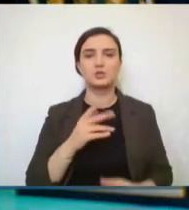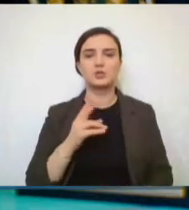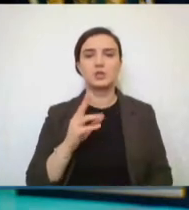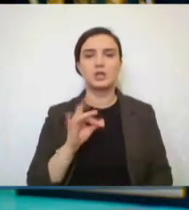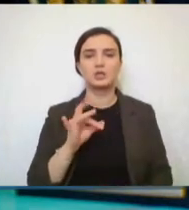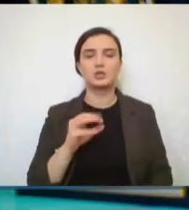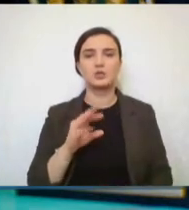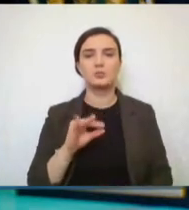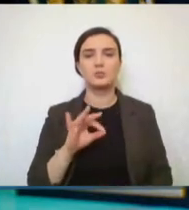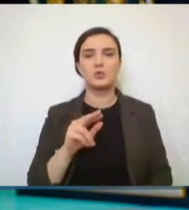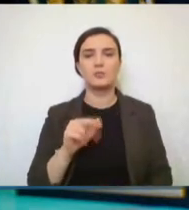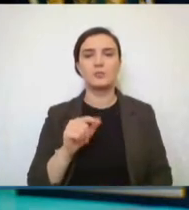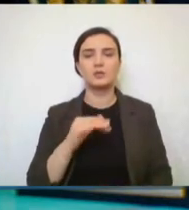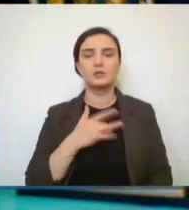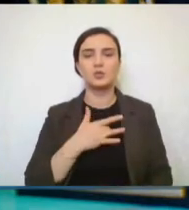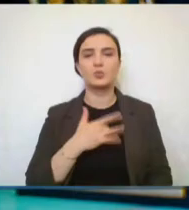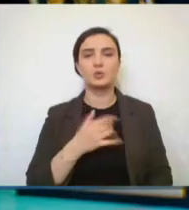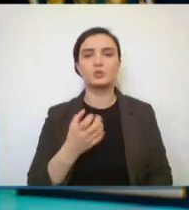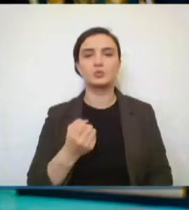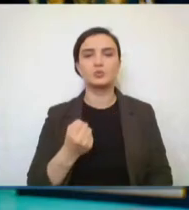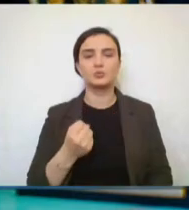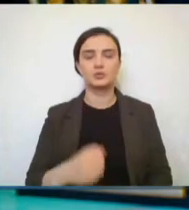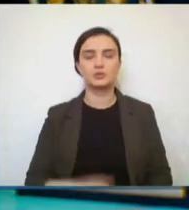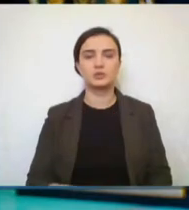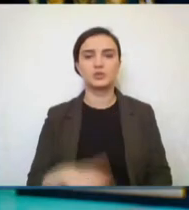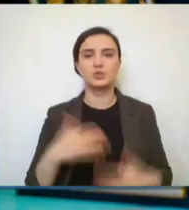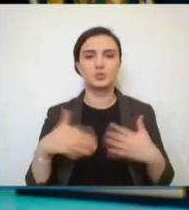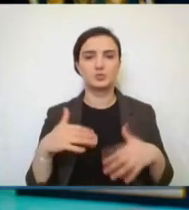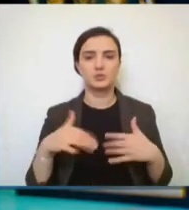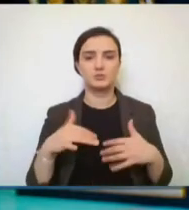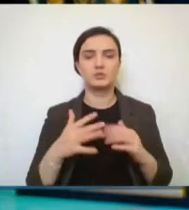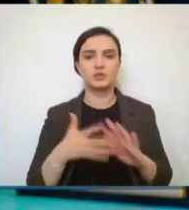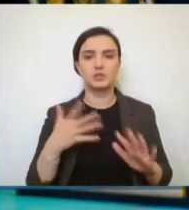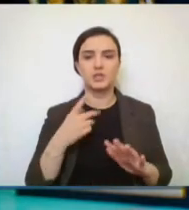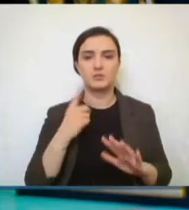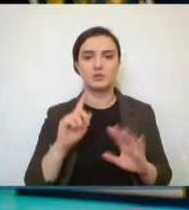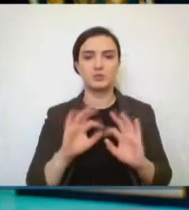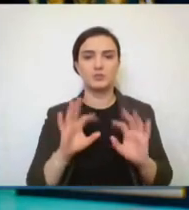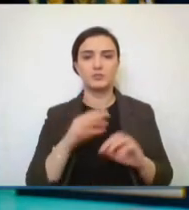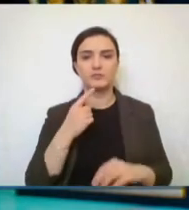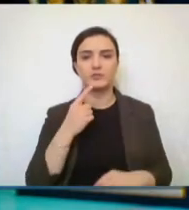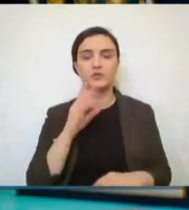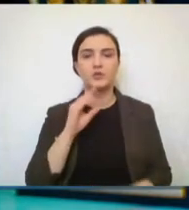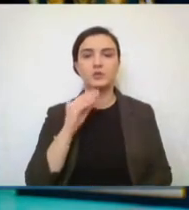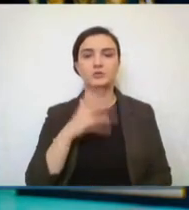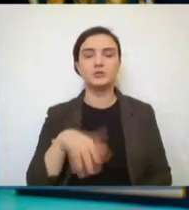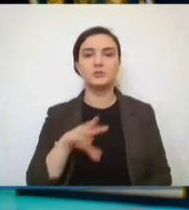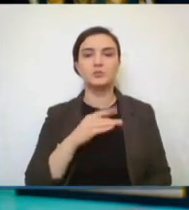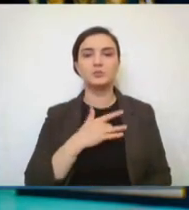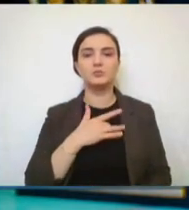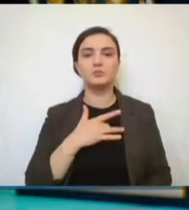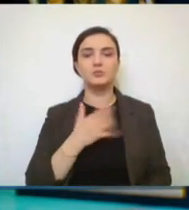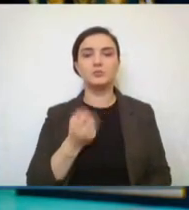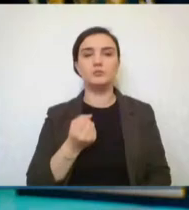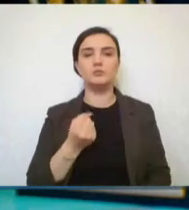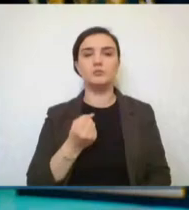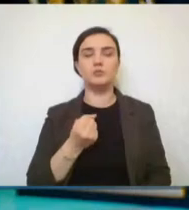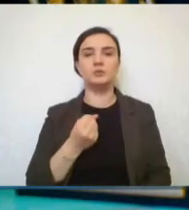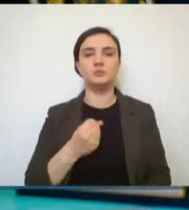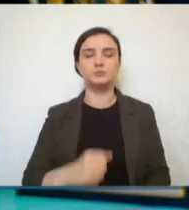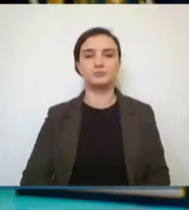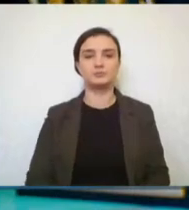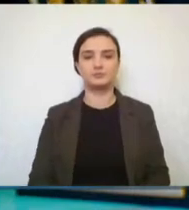გულის კუნთის დასუსტებას გასაგებიანით რო ვთქვათ. როდესაც ხდება გულის კუნთის